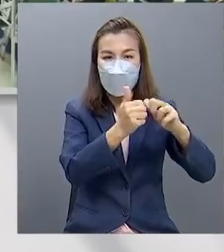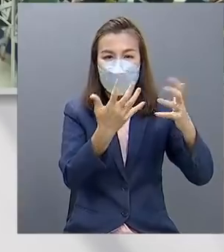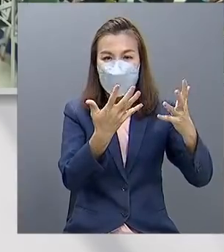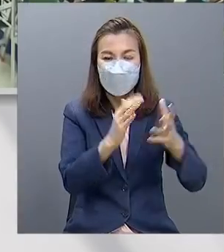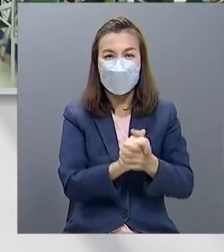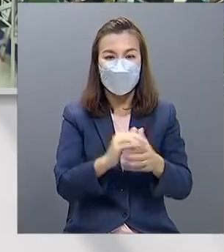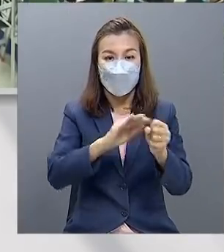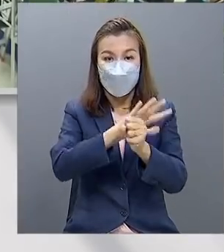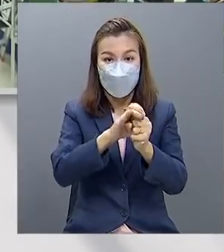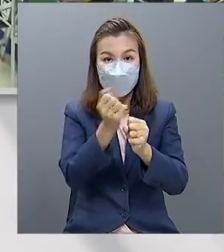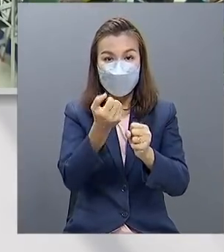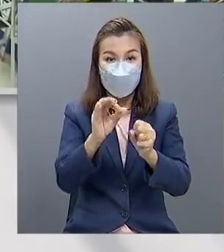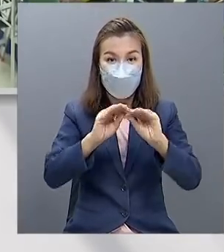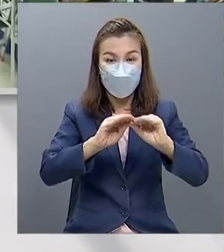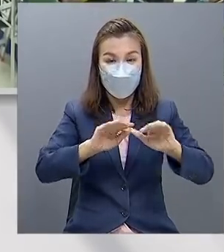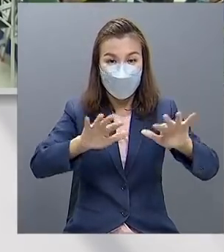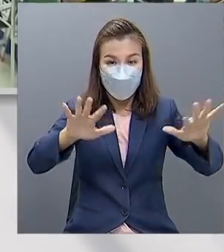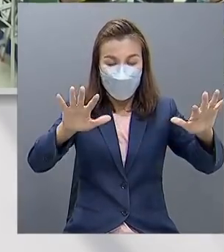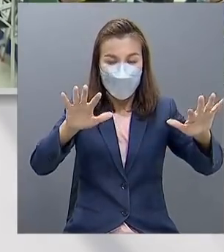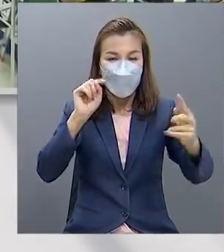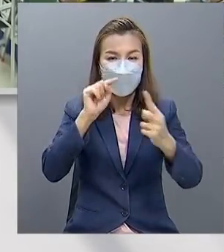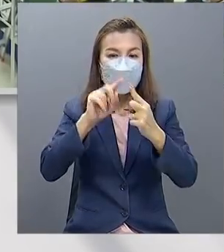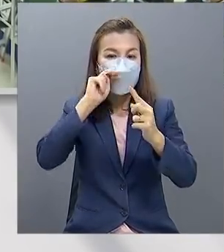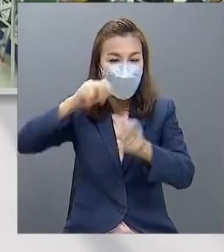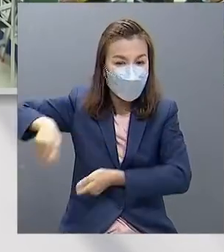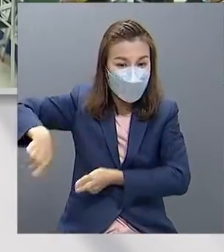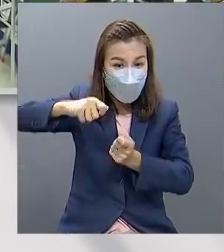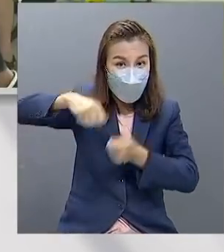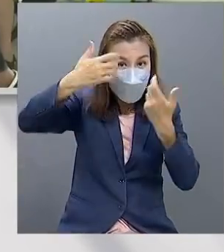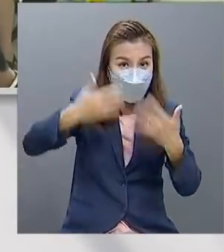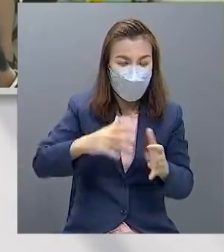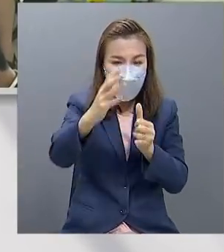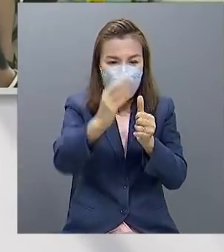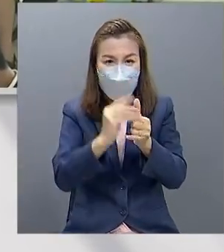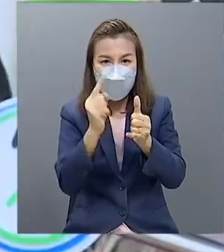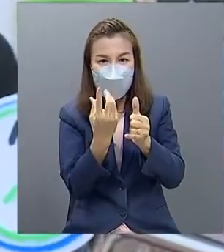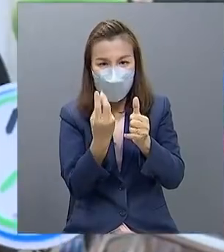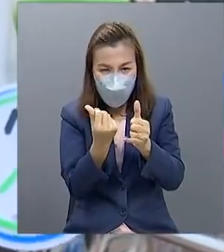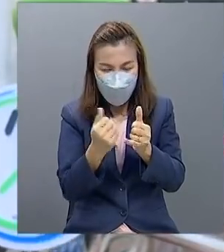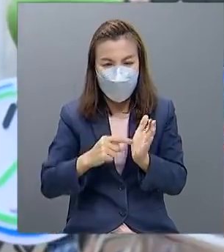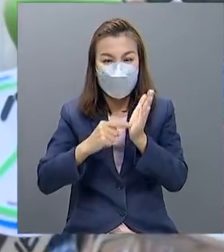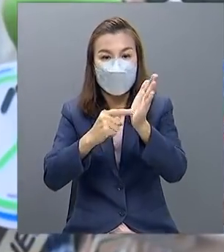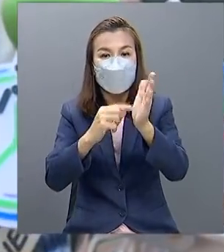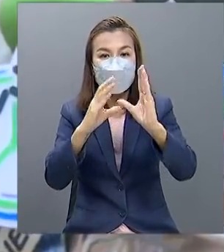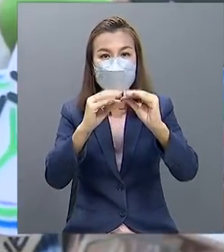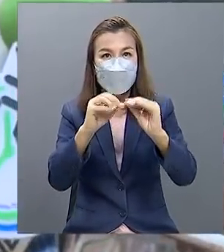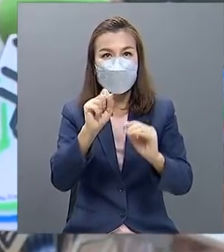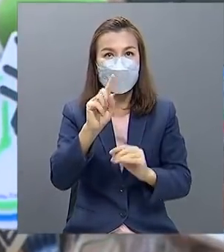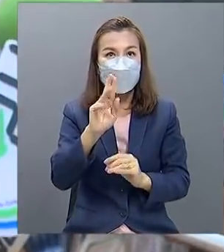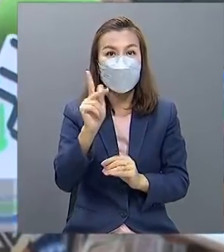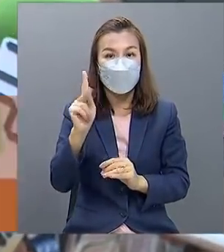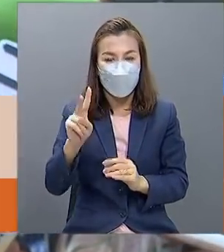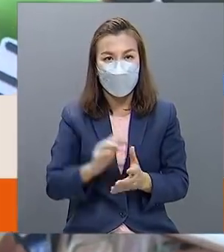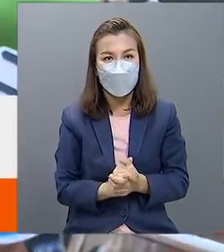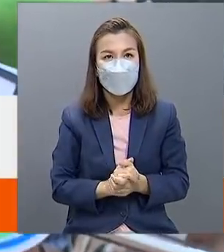-19 หลังเทศกาลสงกรานต์นี้ก็จะนำไปพิจารณาในที่ประชุมสบค.เหมือนกันค่ะ ผมคิดว่าตัวเลขหลังสงก